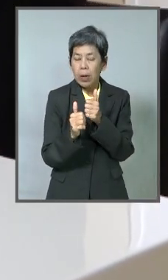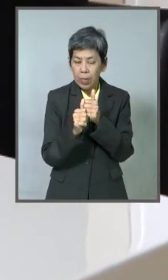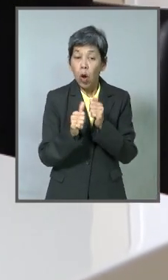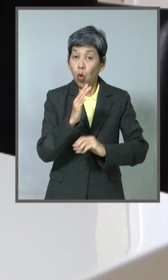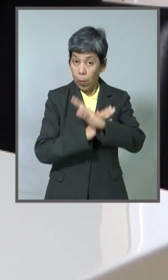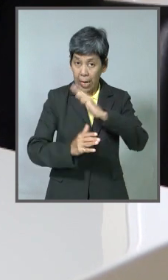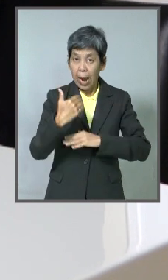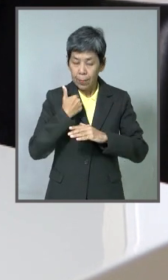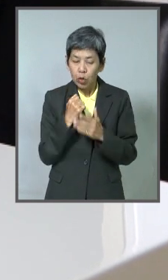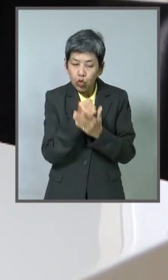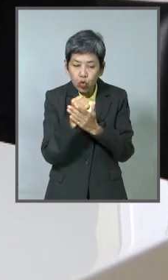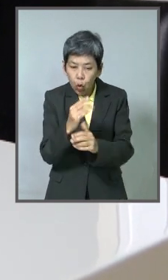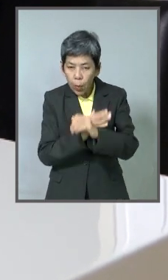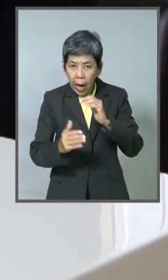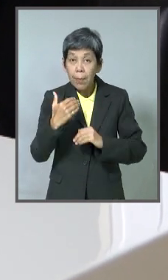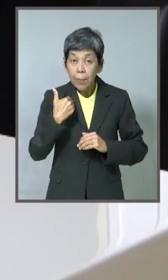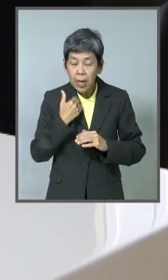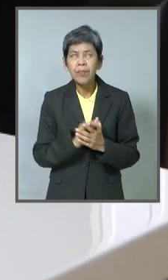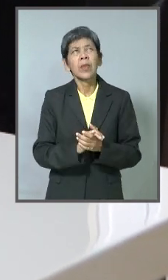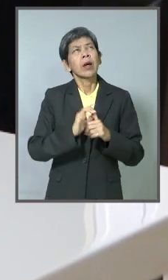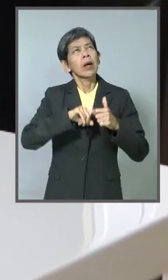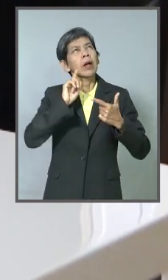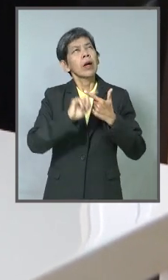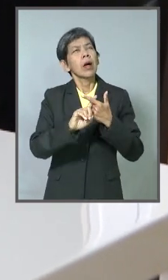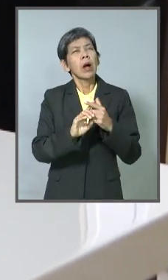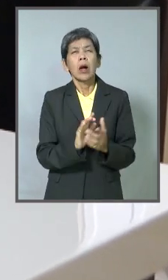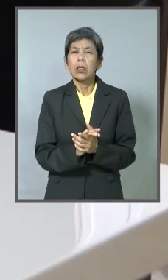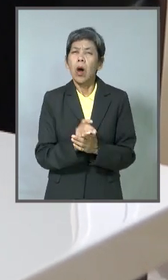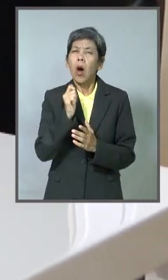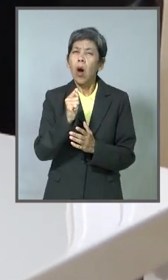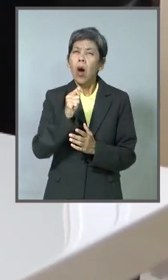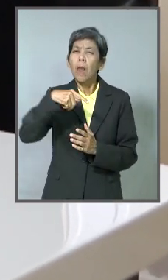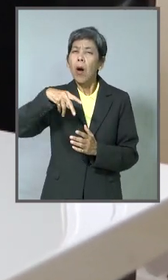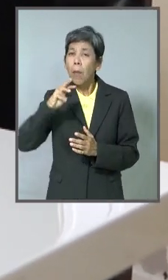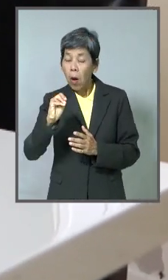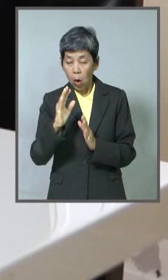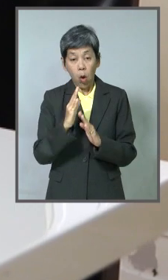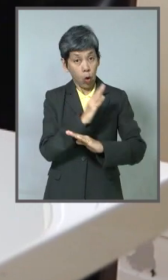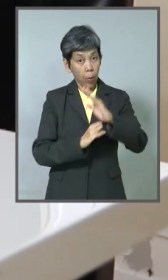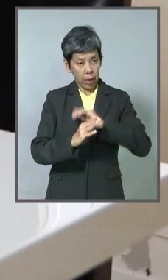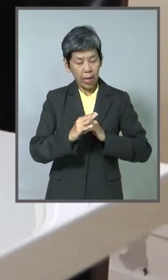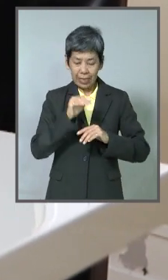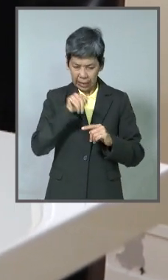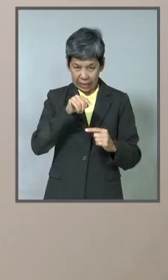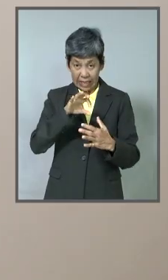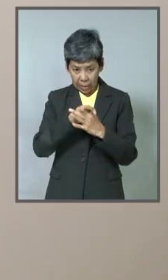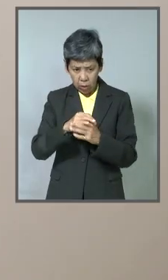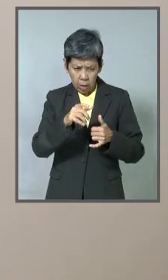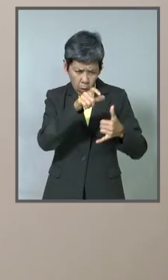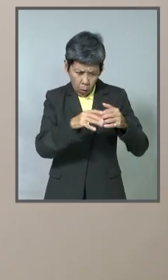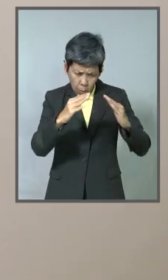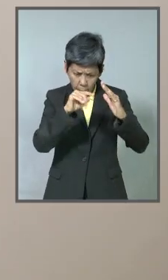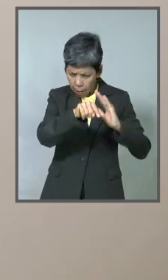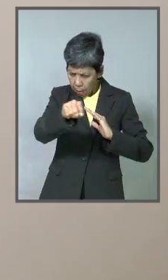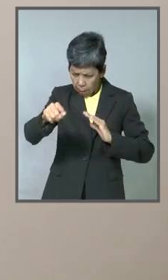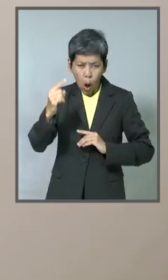ผู้ช่วยคนพิการหรือ อพม.เพราะว่าแต่ละคนเนี่ยก็จะรู้ว่ากลุ่มเป้าหมาย